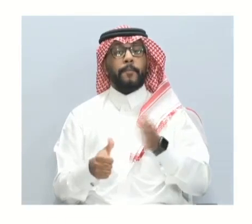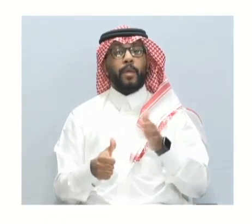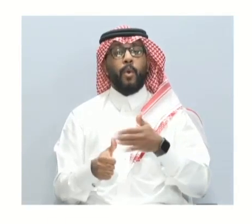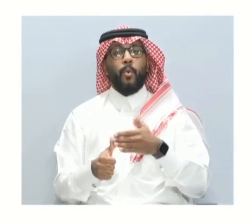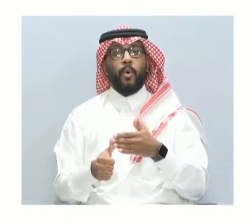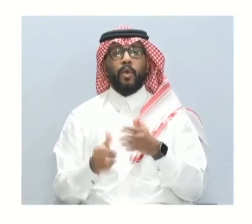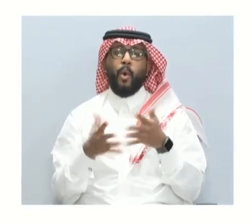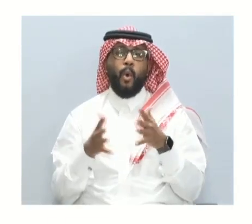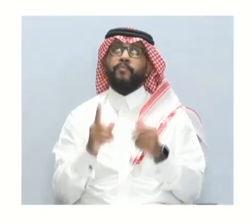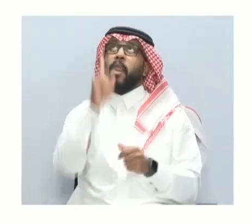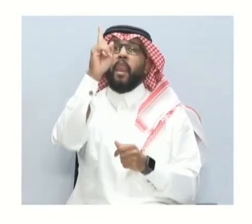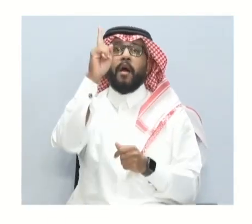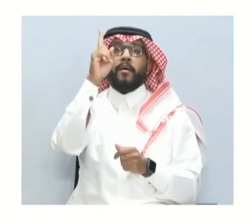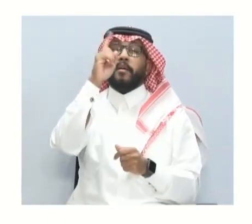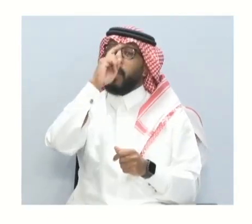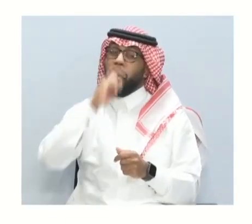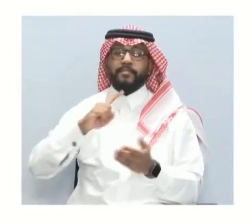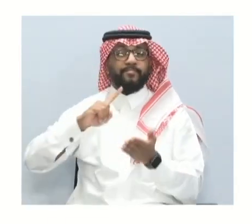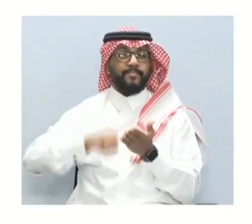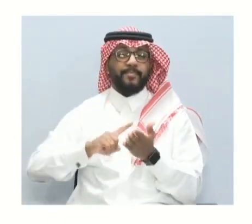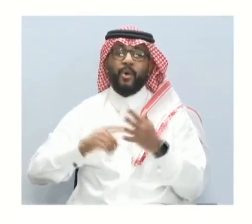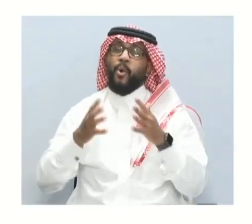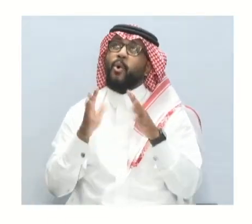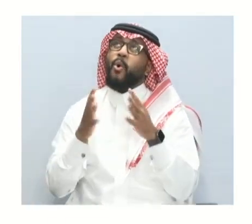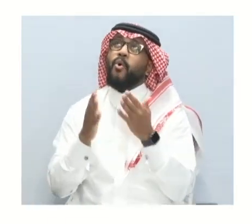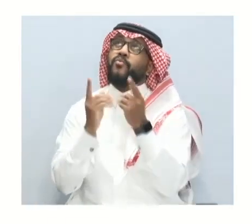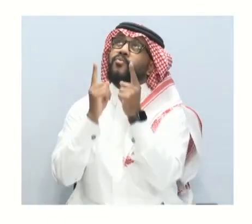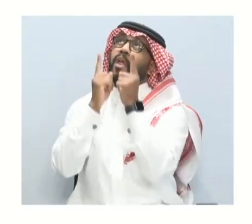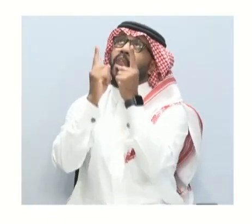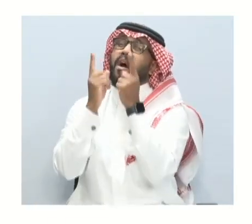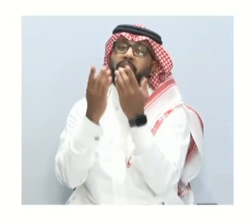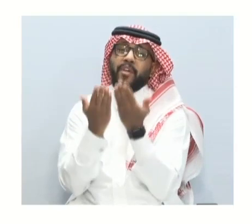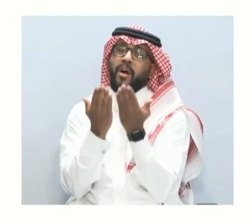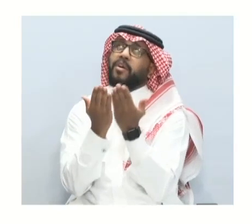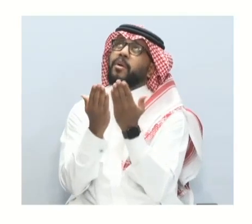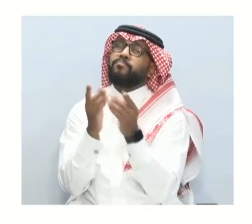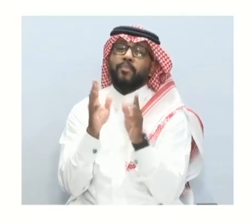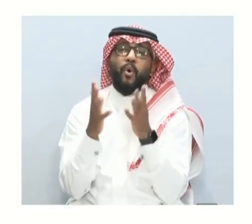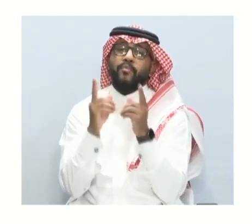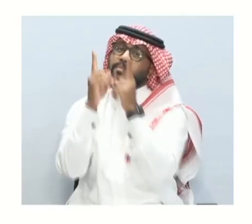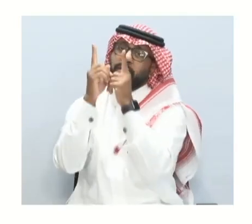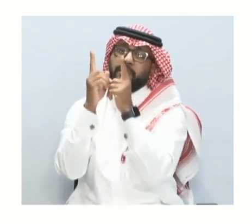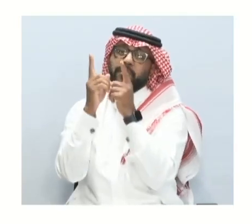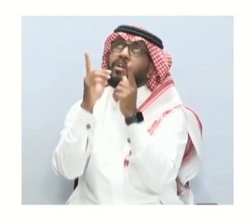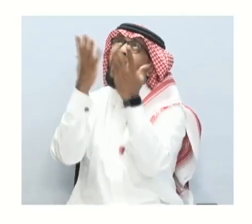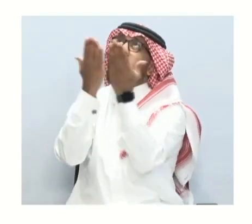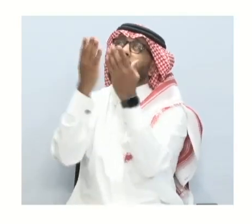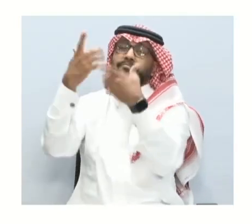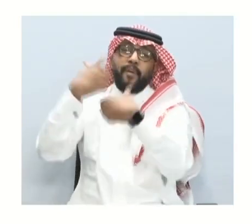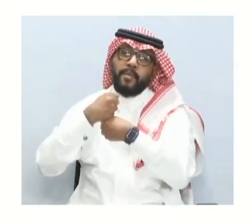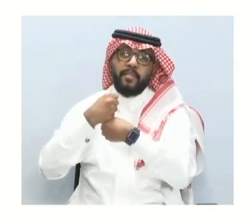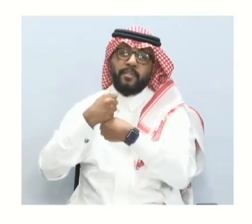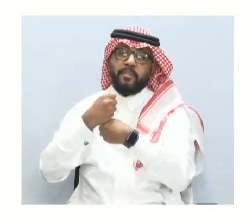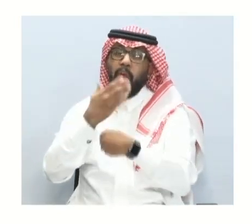سبيل تقوى الله تعالى فمن اتقى الله تولى الله حفظه ولم يكله الى غيره فتقوى